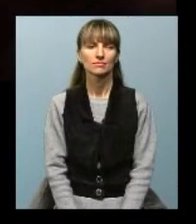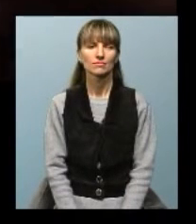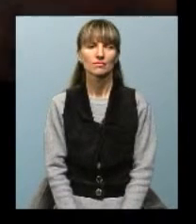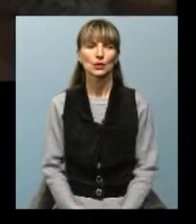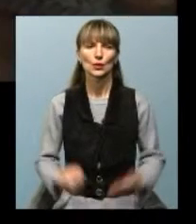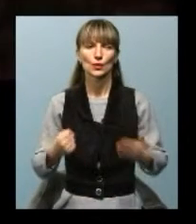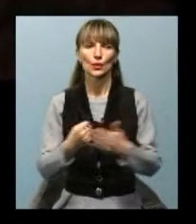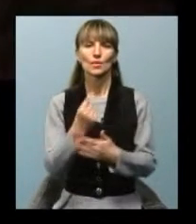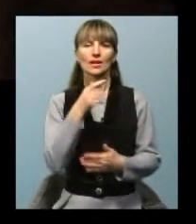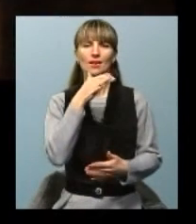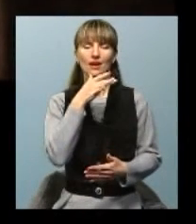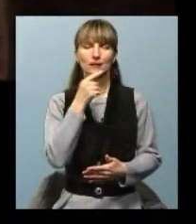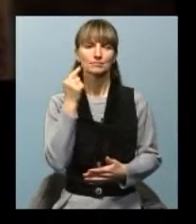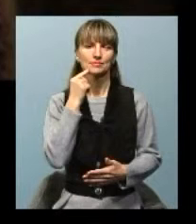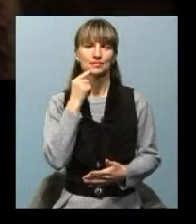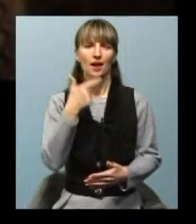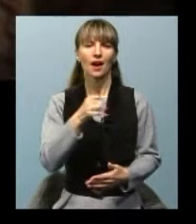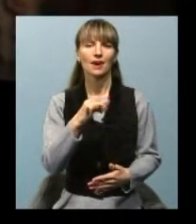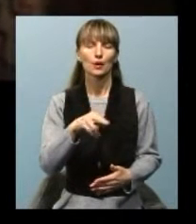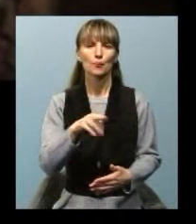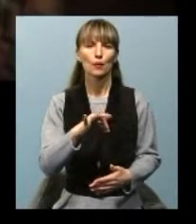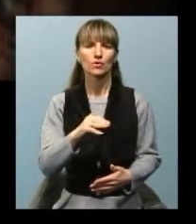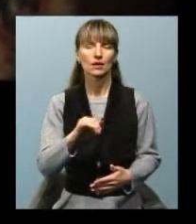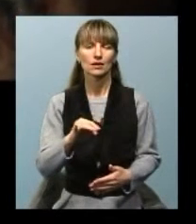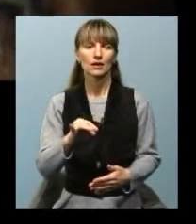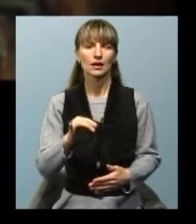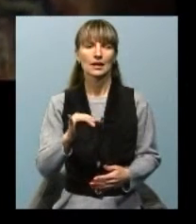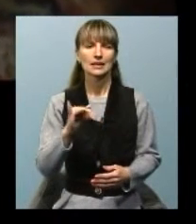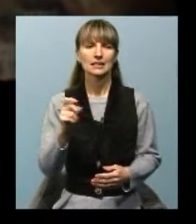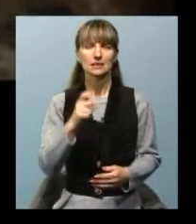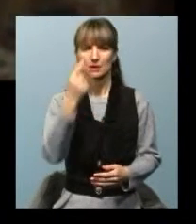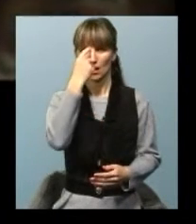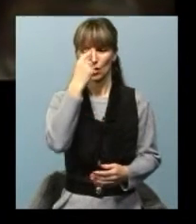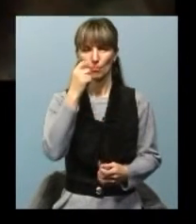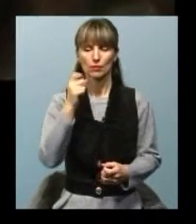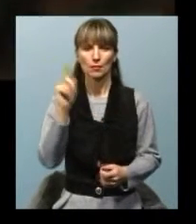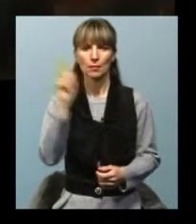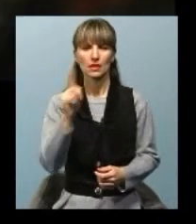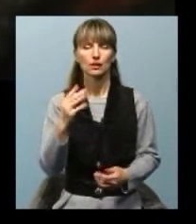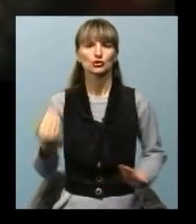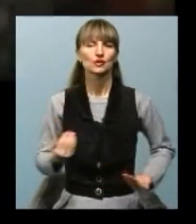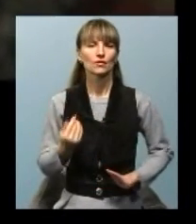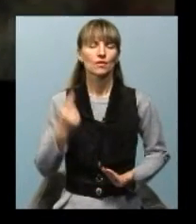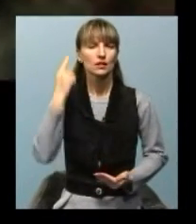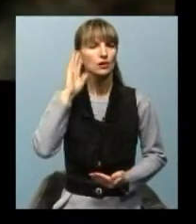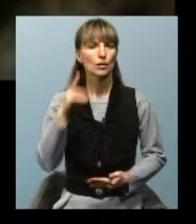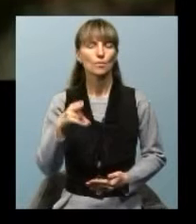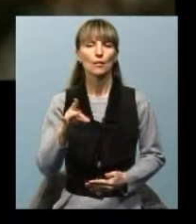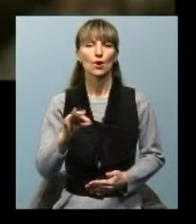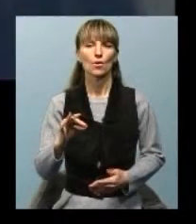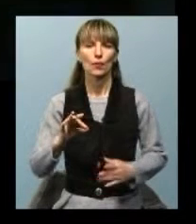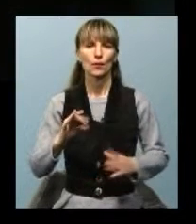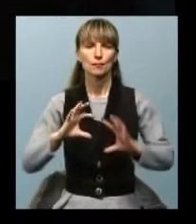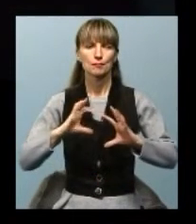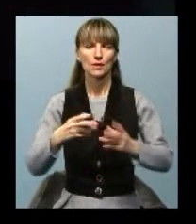До 11 років сором'язливий Гаррі Поттер із шрамом у формі блискавки на лобі жив, навіть не підозрюючи про існування світу